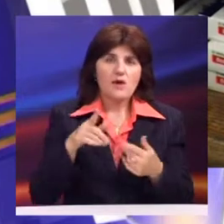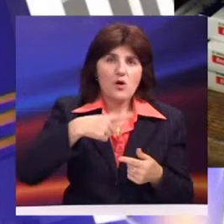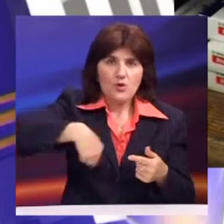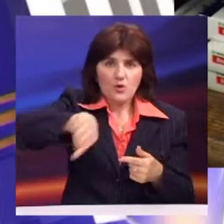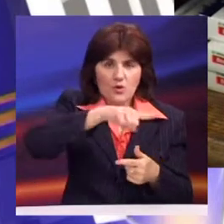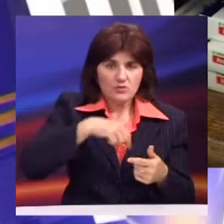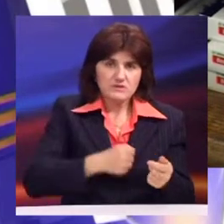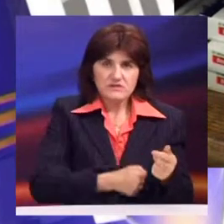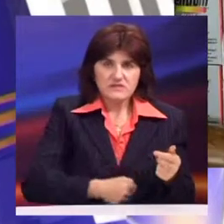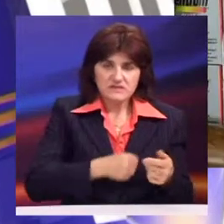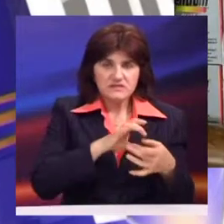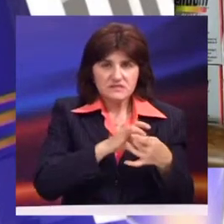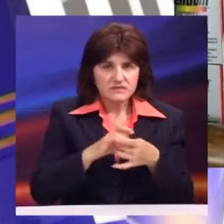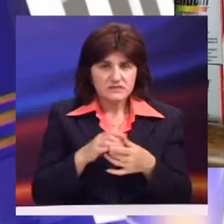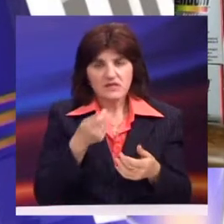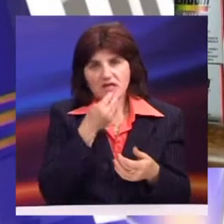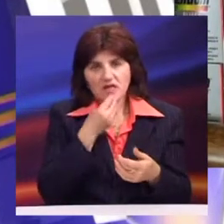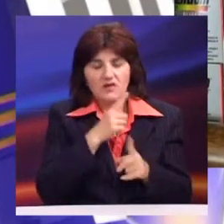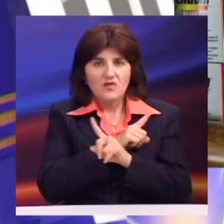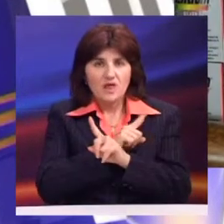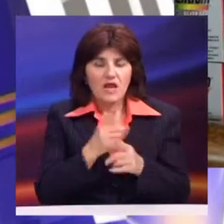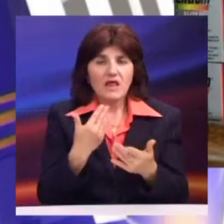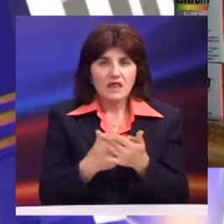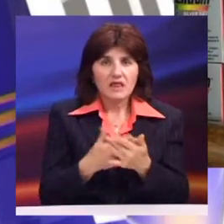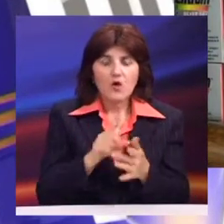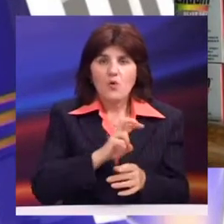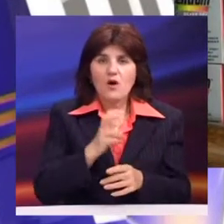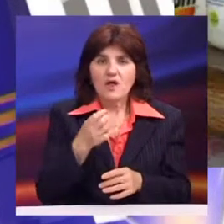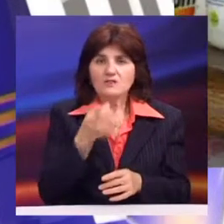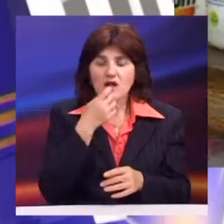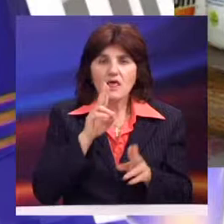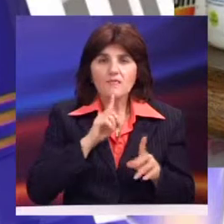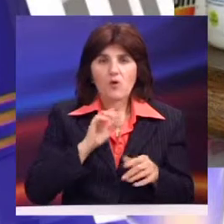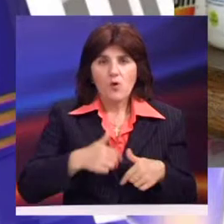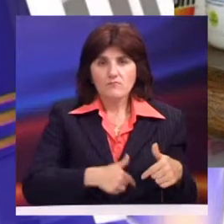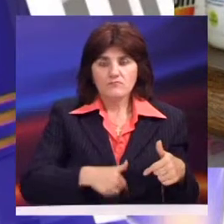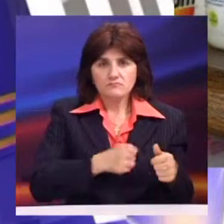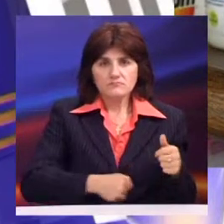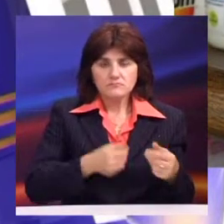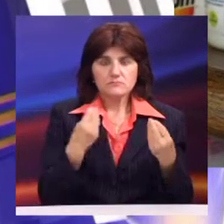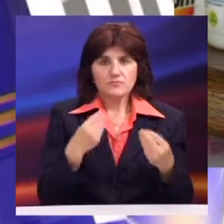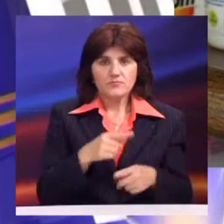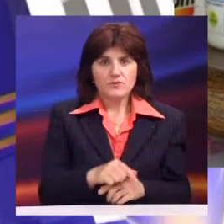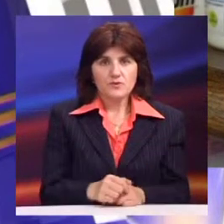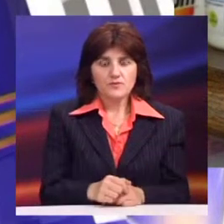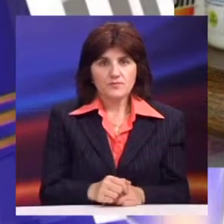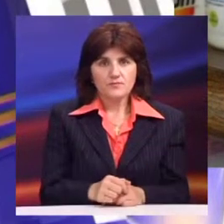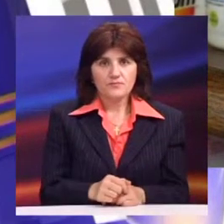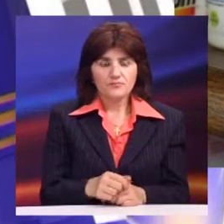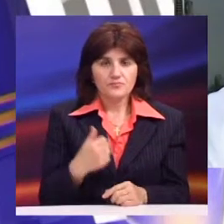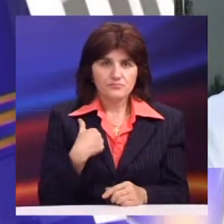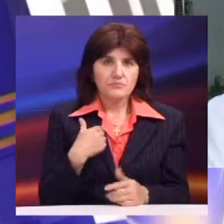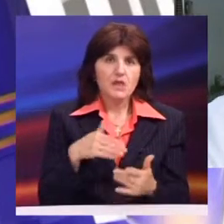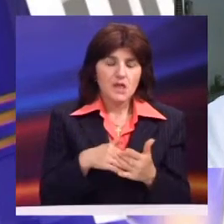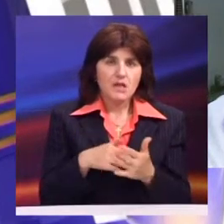često izaziva stomačne tegobe, zbog čega bi pri ruci uvek trebalo imati probiotičke preparate koji regulišu crevnu floru. Pa kao